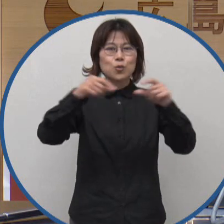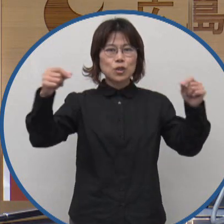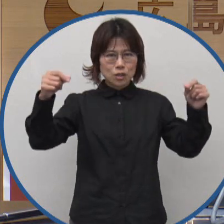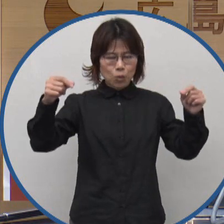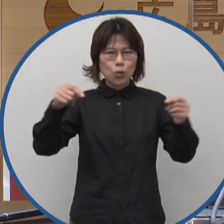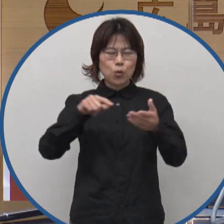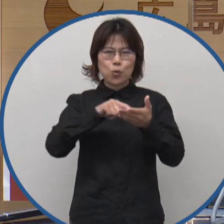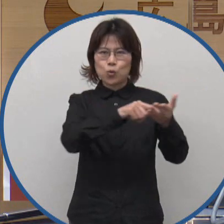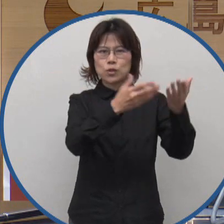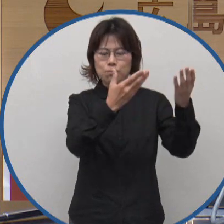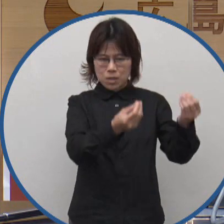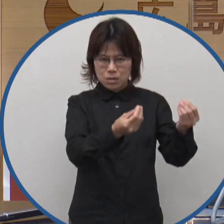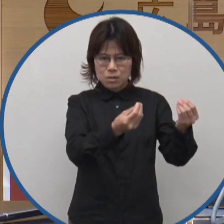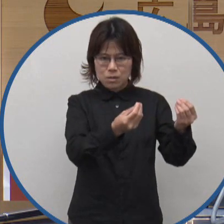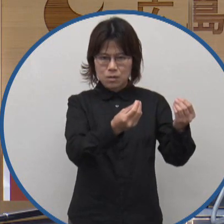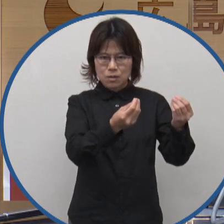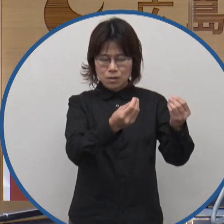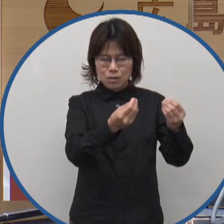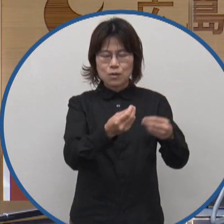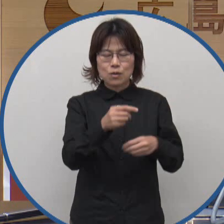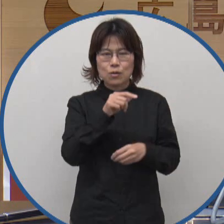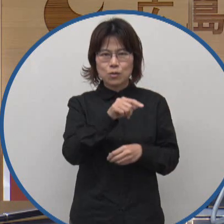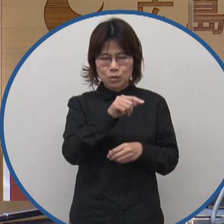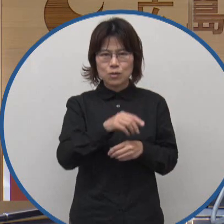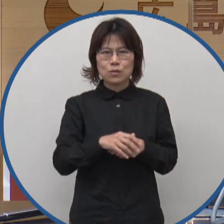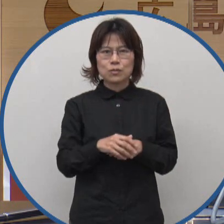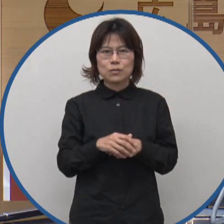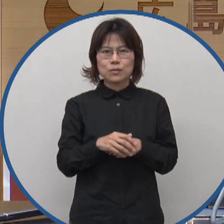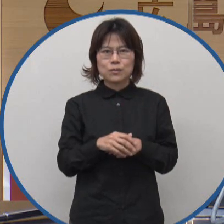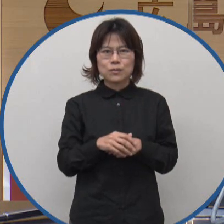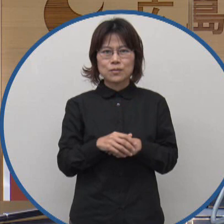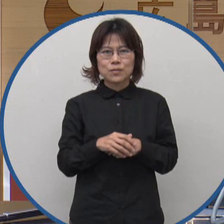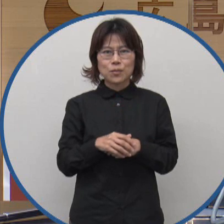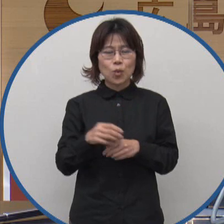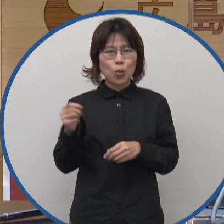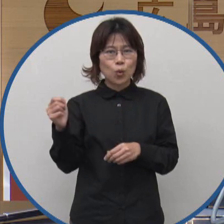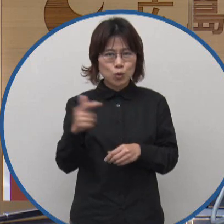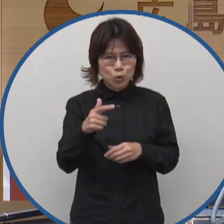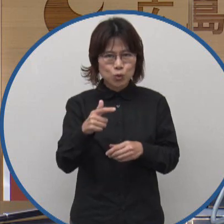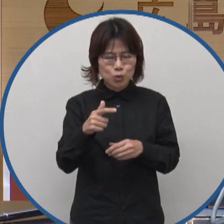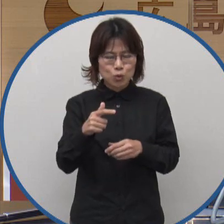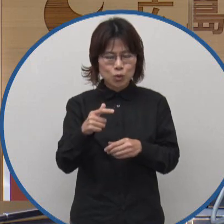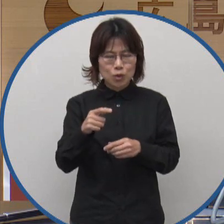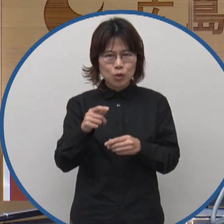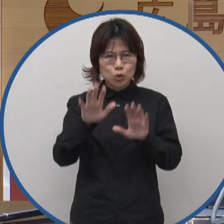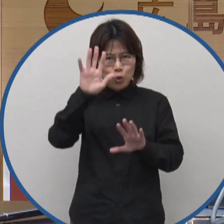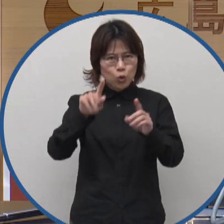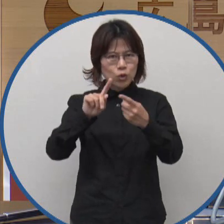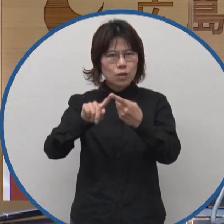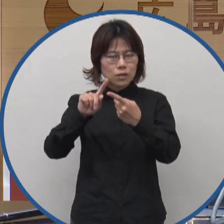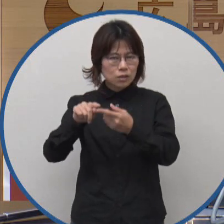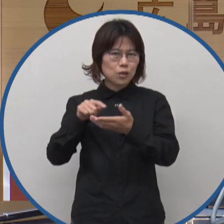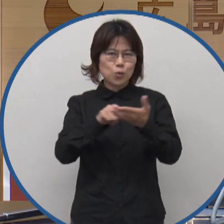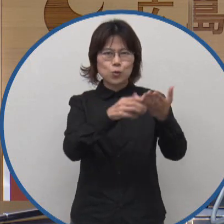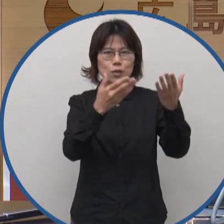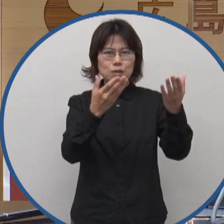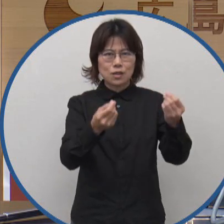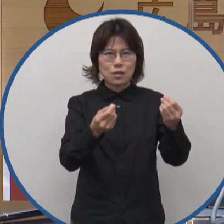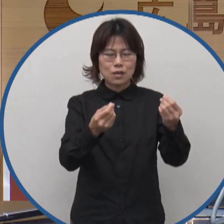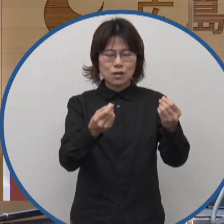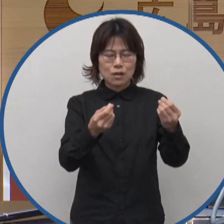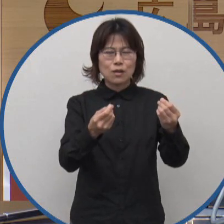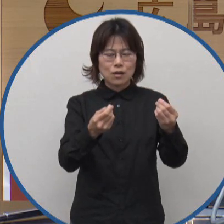きて、で、超えたところであの即座に要請をしたということで、あのだいぶ